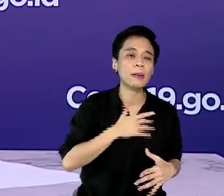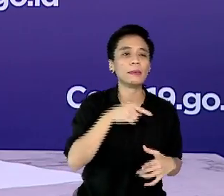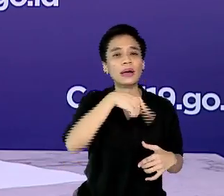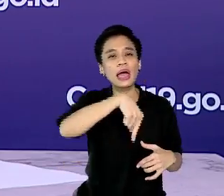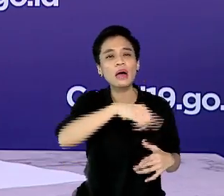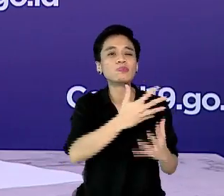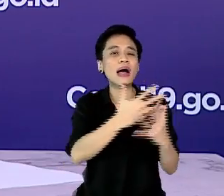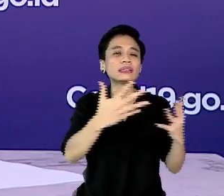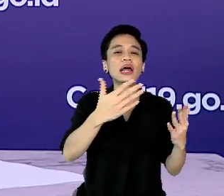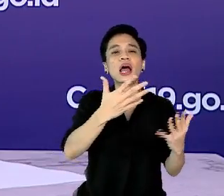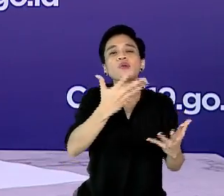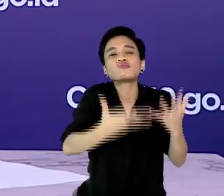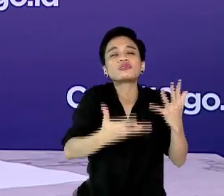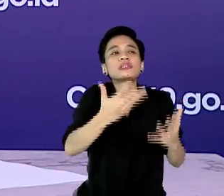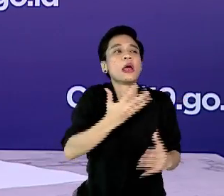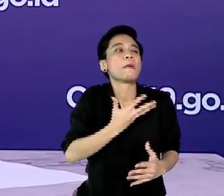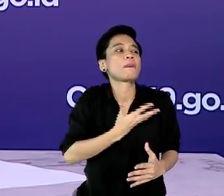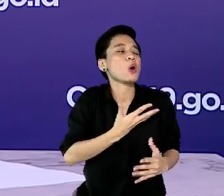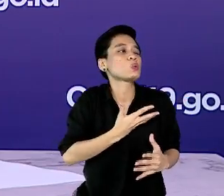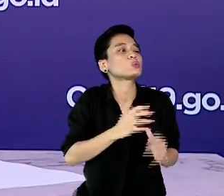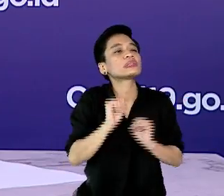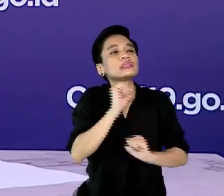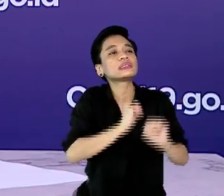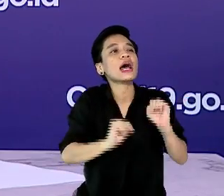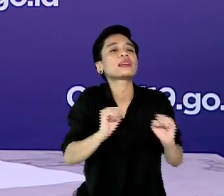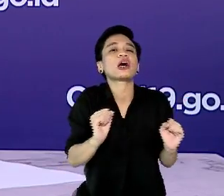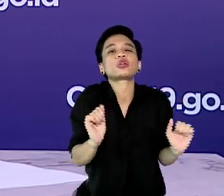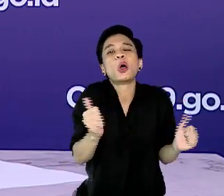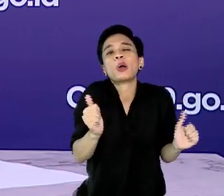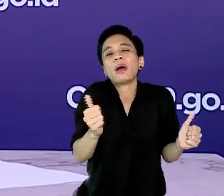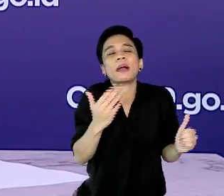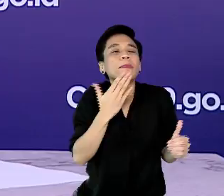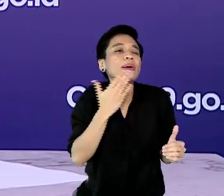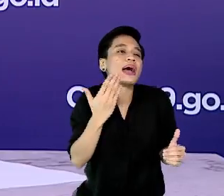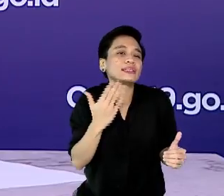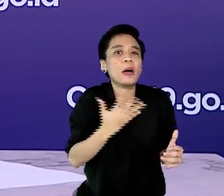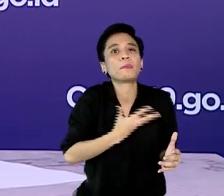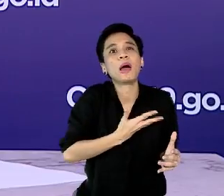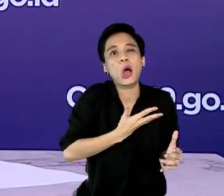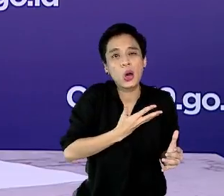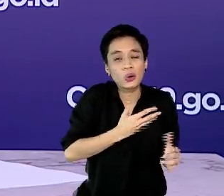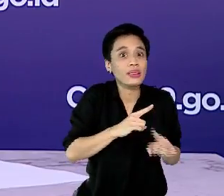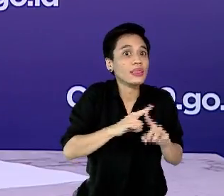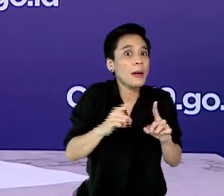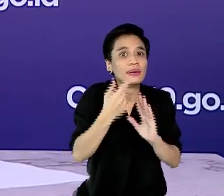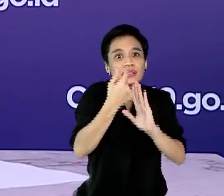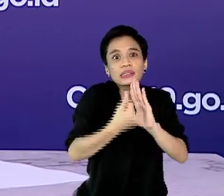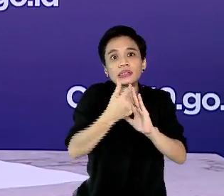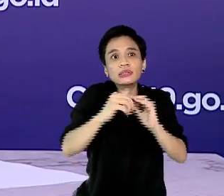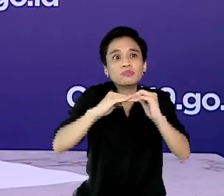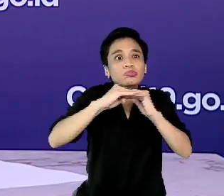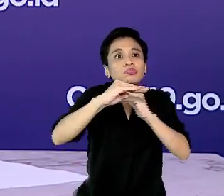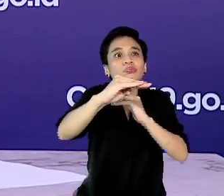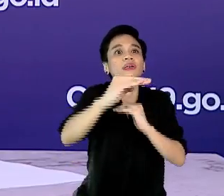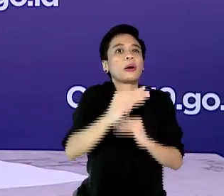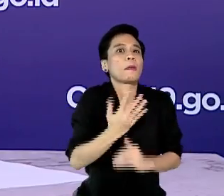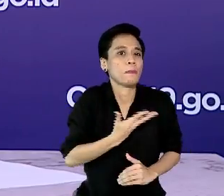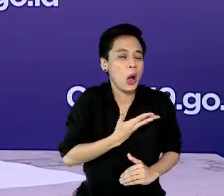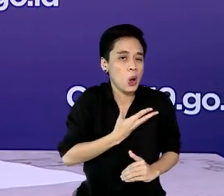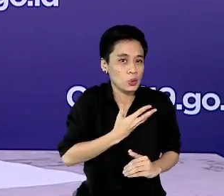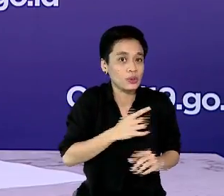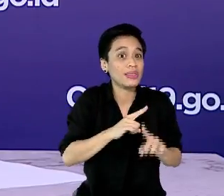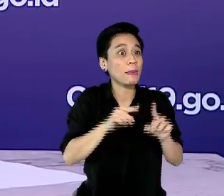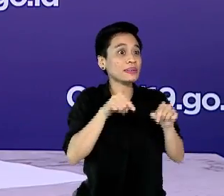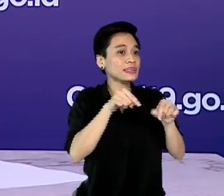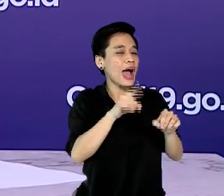kembali menjalani aktivitas normal tentunya tidak dapat dihindari dan roda ekonomi pun harus terus berjalan. Namun sisi